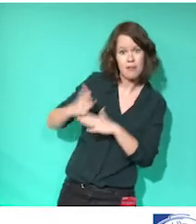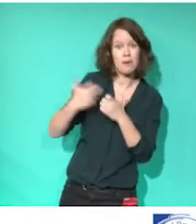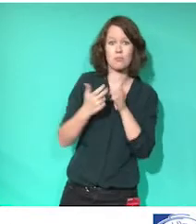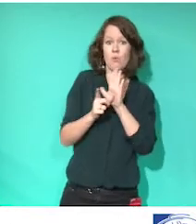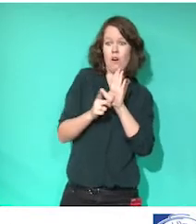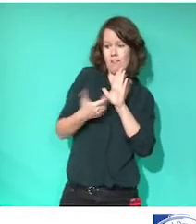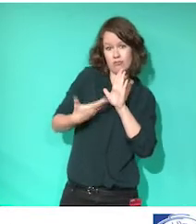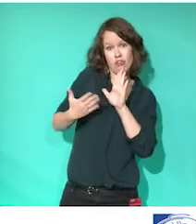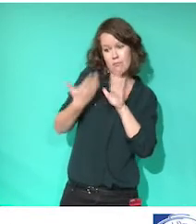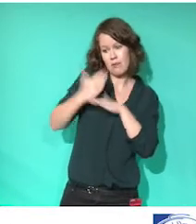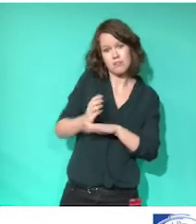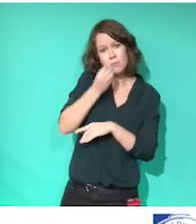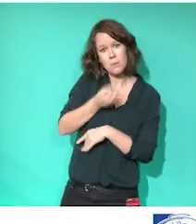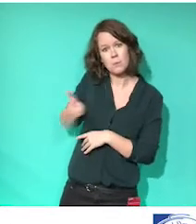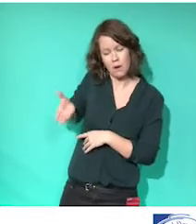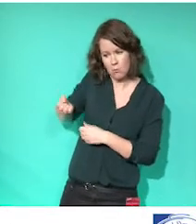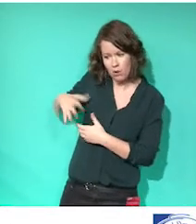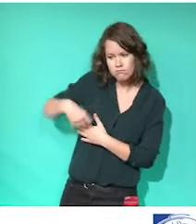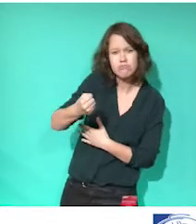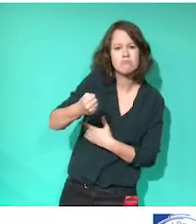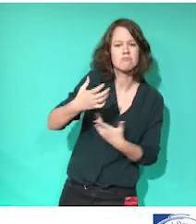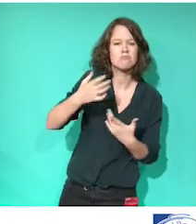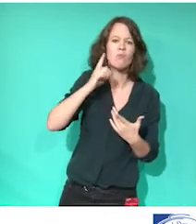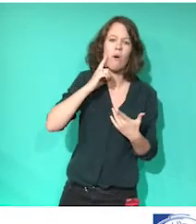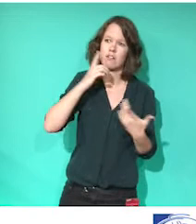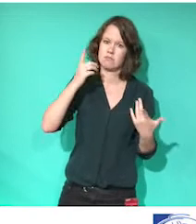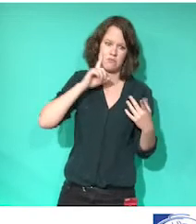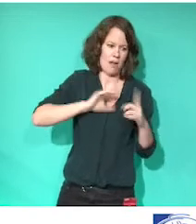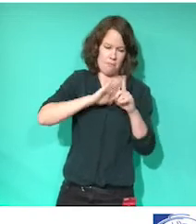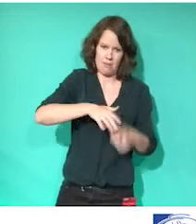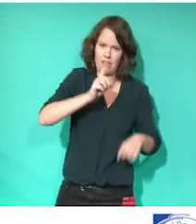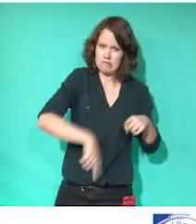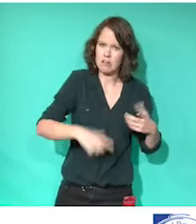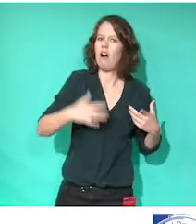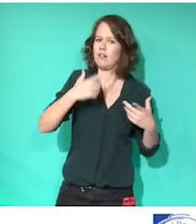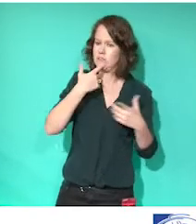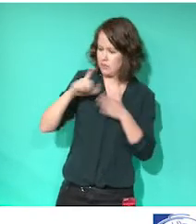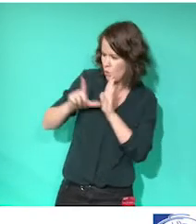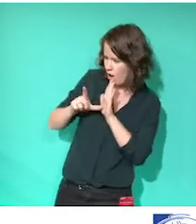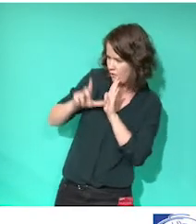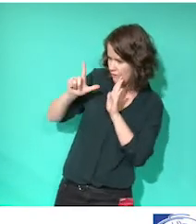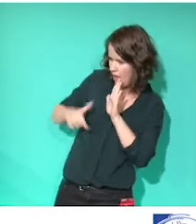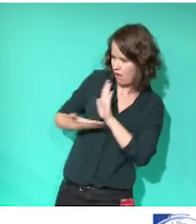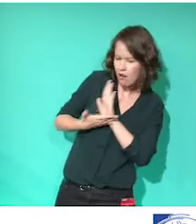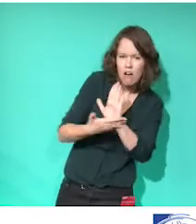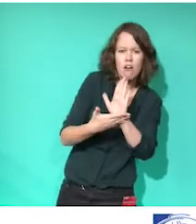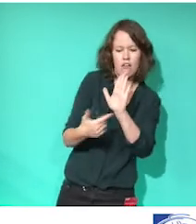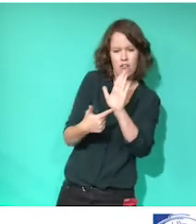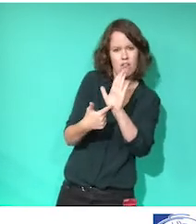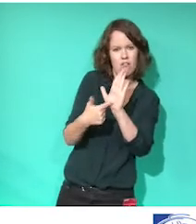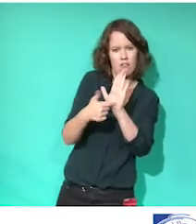loi, puisque aujourd'hui le sexisme est prohibé, donc s'appuyer aussi sur les outils législatifs et